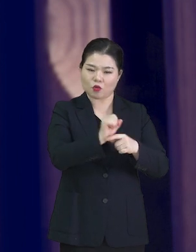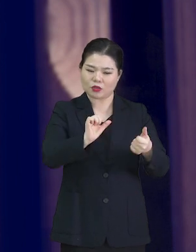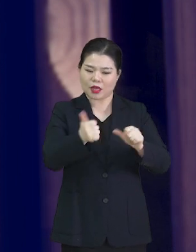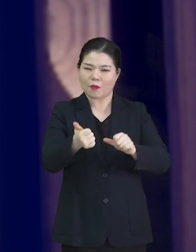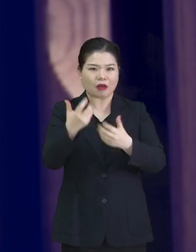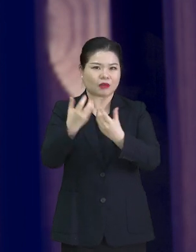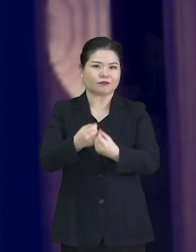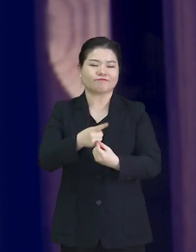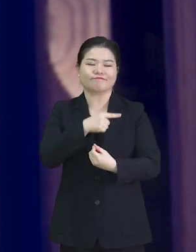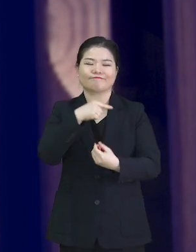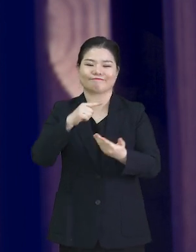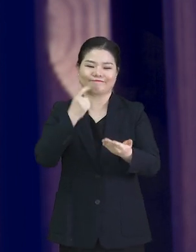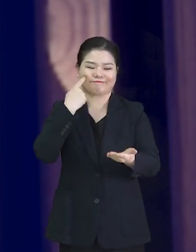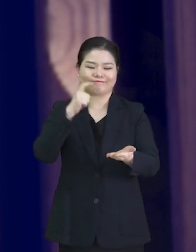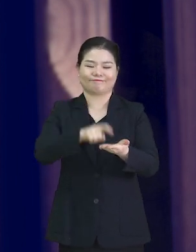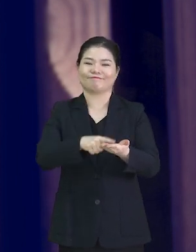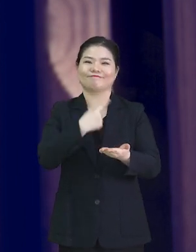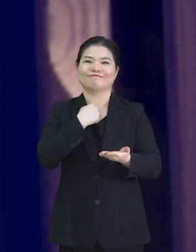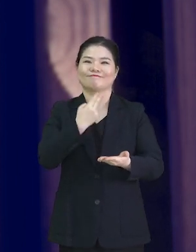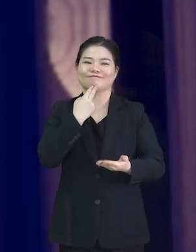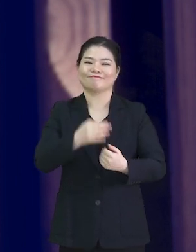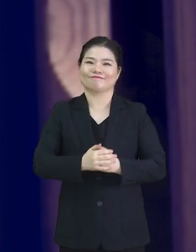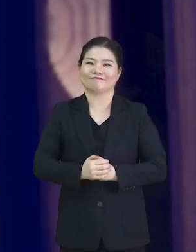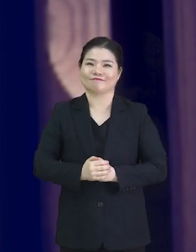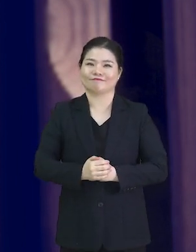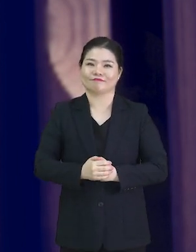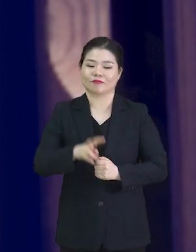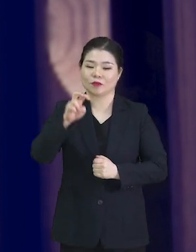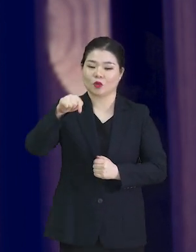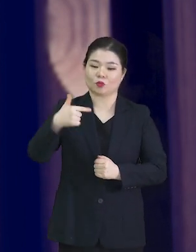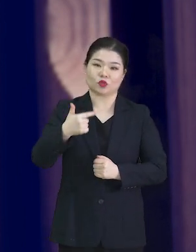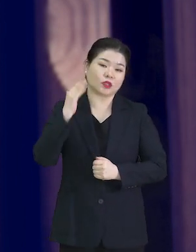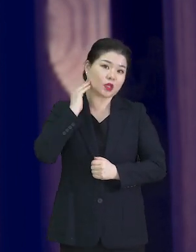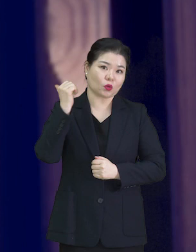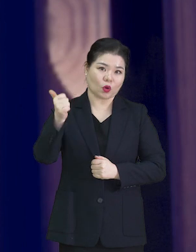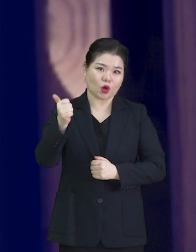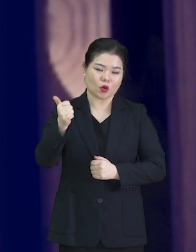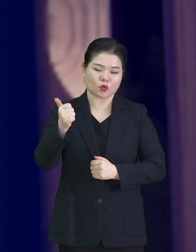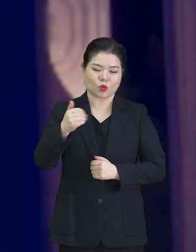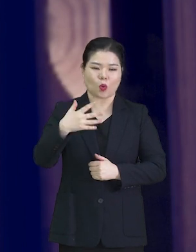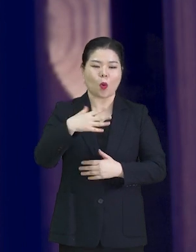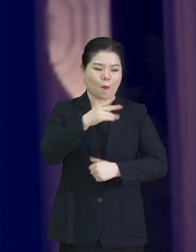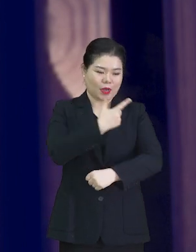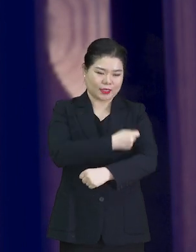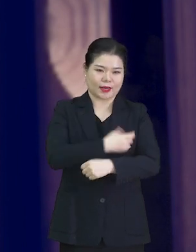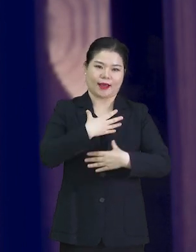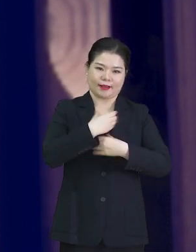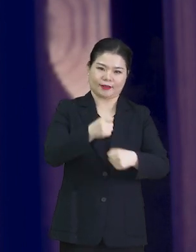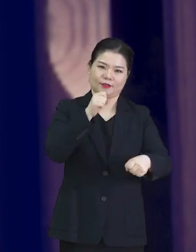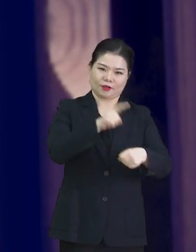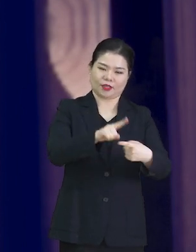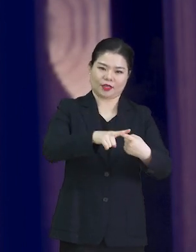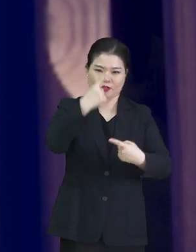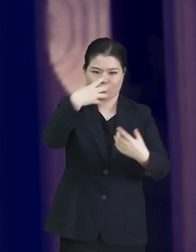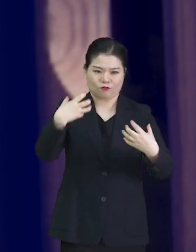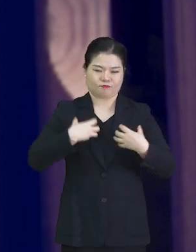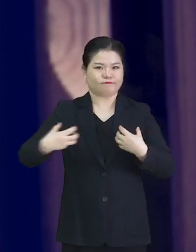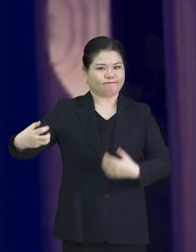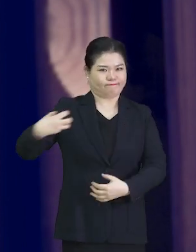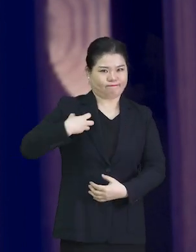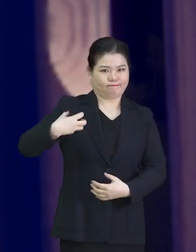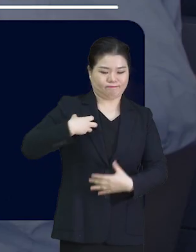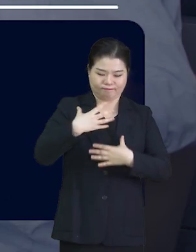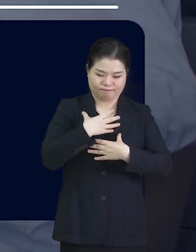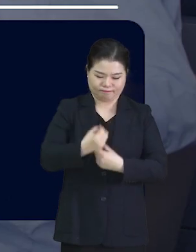발견되지 않았습니다. 문재인 대통령도 어떤 백신이든 백신의 안전성을 정부가 약속하고